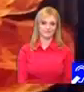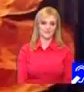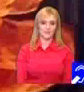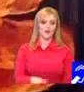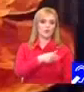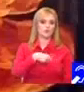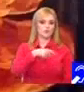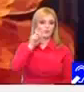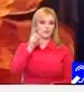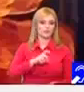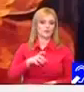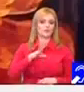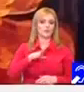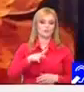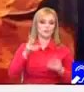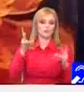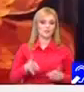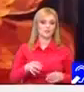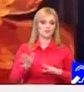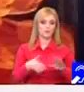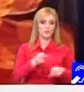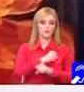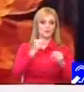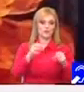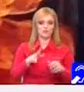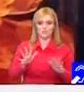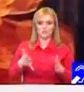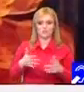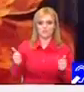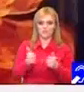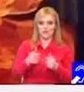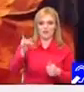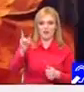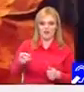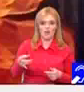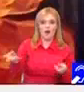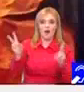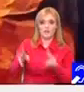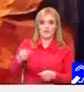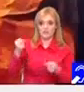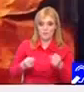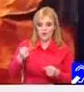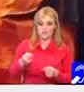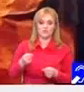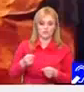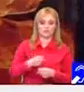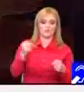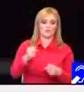Un deputat ucrainean a fost rănit în urma unei explozii care s-a produs în apropierea garajului său imediat după ce își parcase